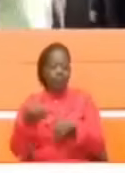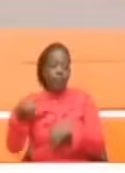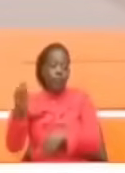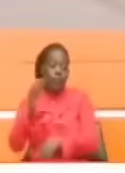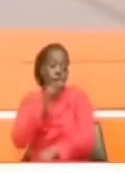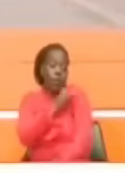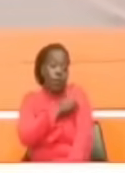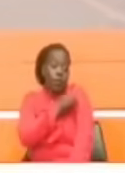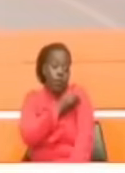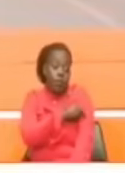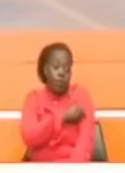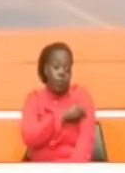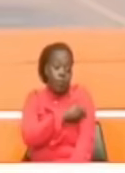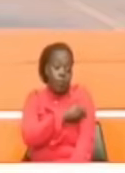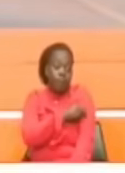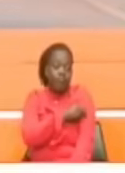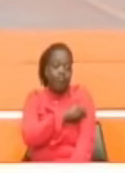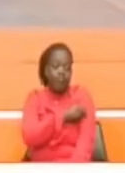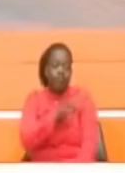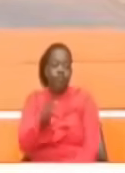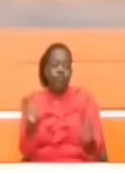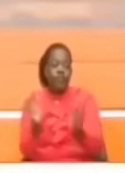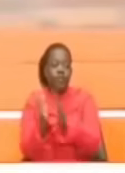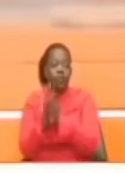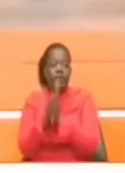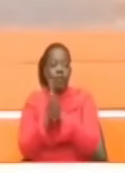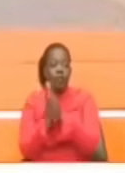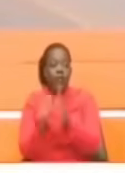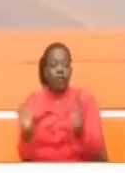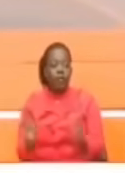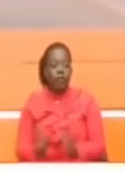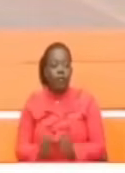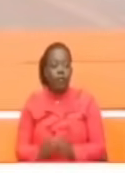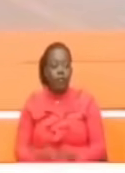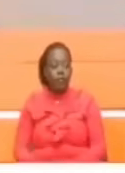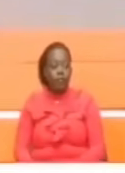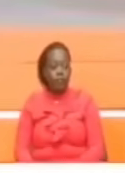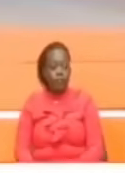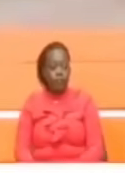iba Ambrose ni wagaba katoto yakusakide gulin kwa Bukedde TV.